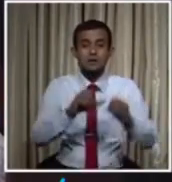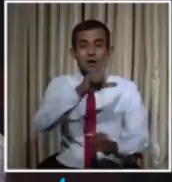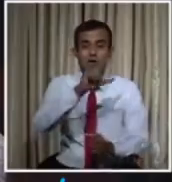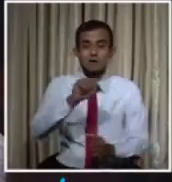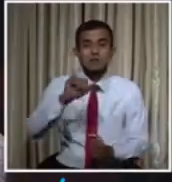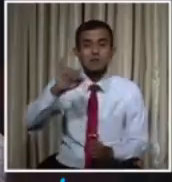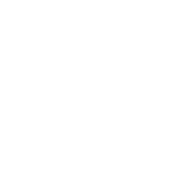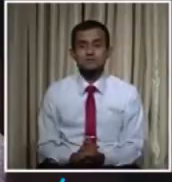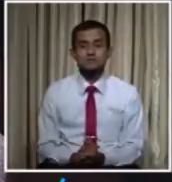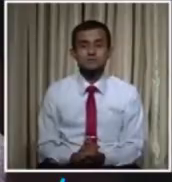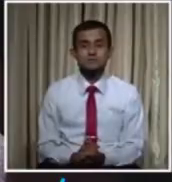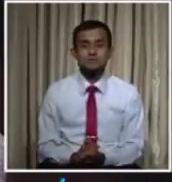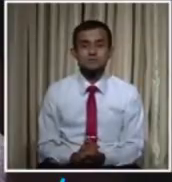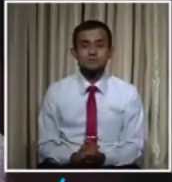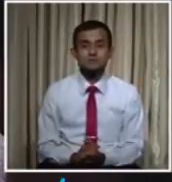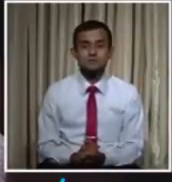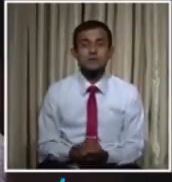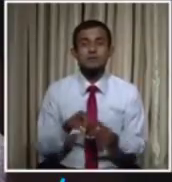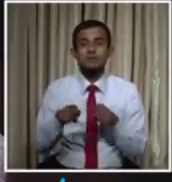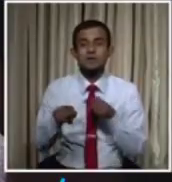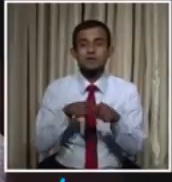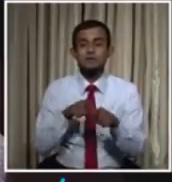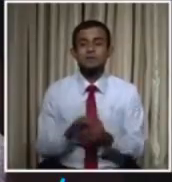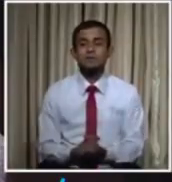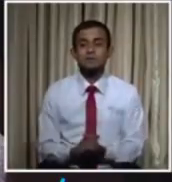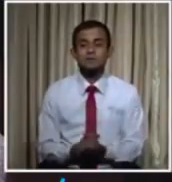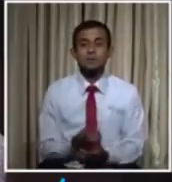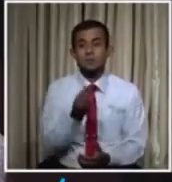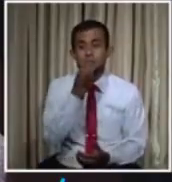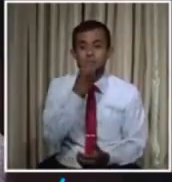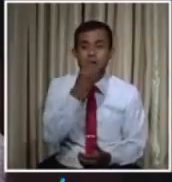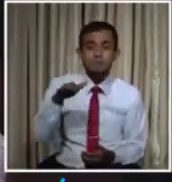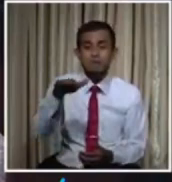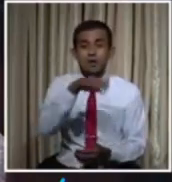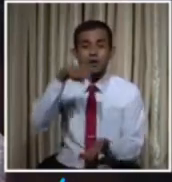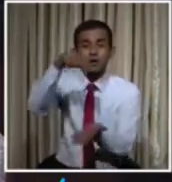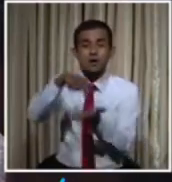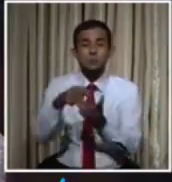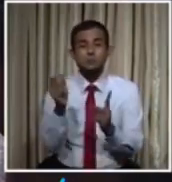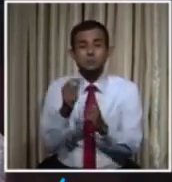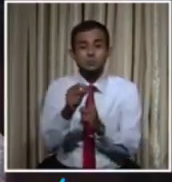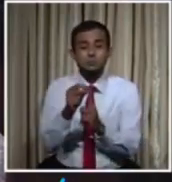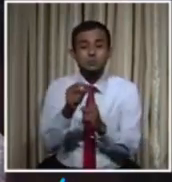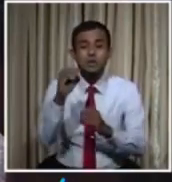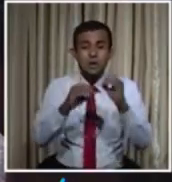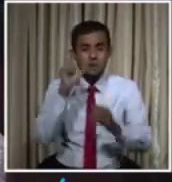7.6ක් පමණ වෙනවා ඒ වගේම ආහාර ශේෂ්ත්‍රයේ කේන්ද්‍ර කරගත් උද්දමනයේ දිහා බැලුවොත්